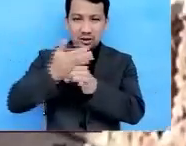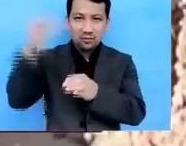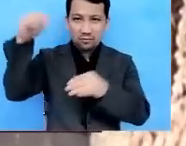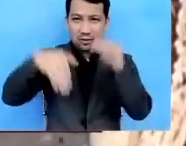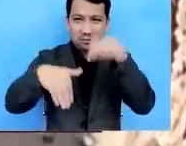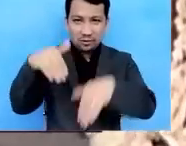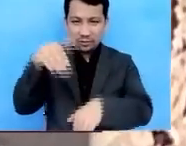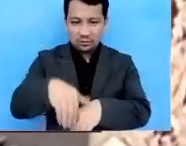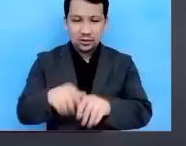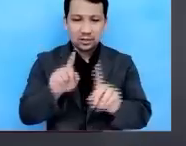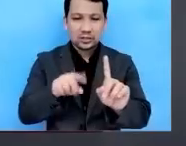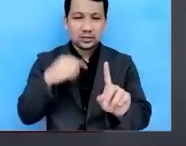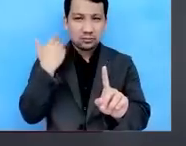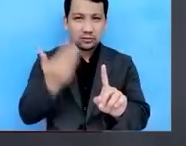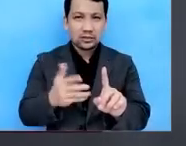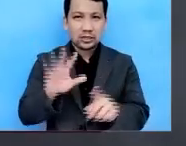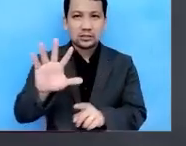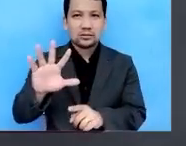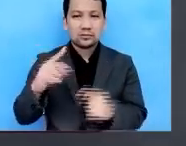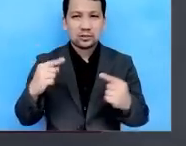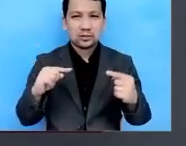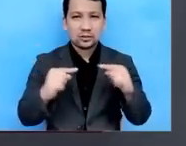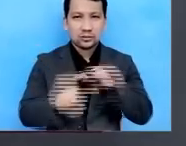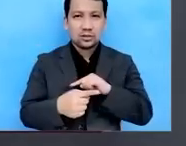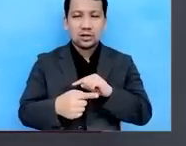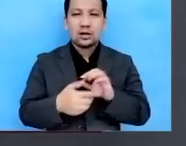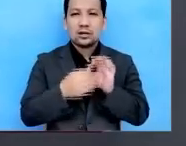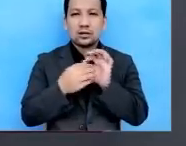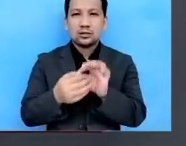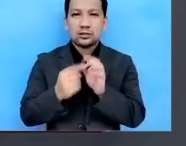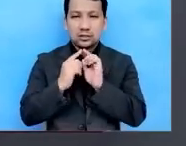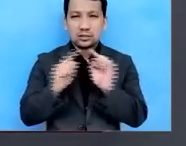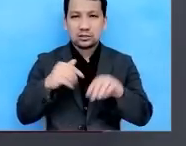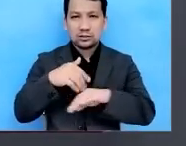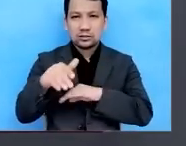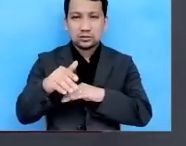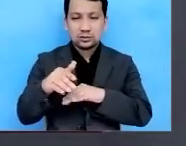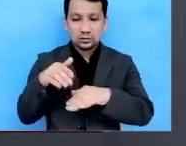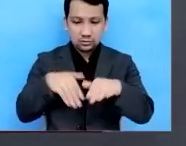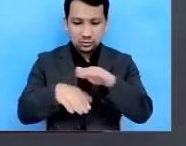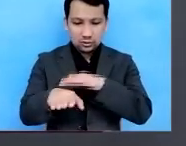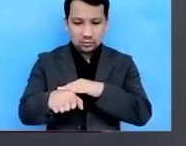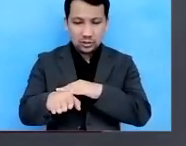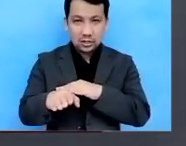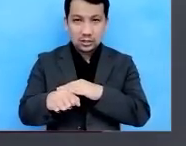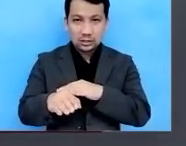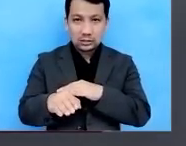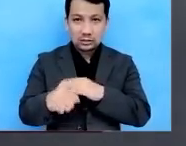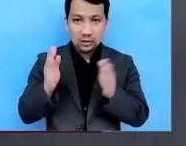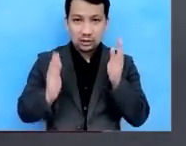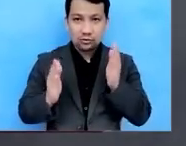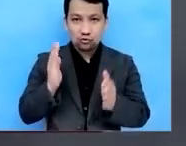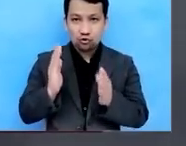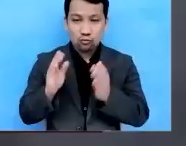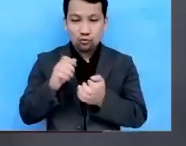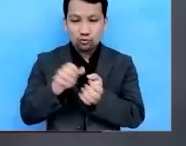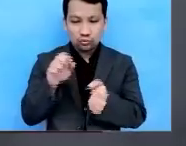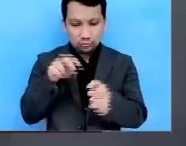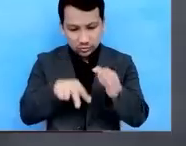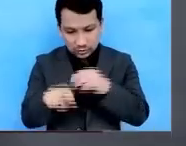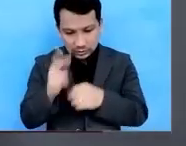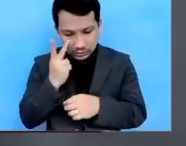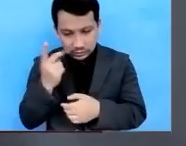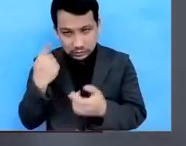patay habang 5 ang sugatan. Kasunod niya, nag-deploy ng robot dog para alamin kung mayroon bang naipit o tadabunan ng